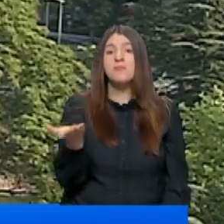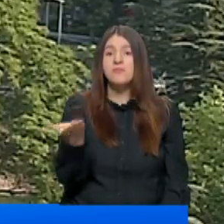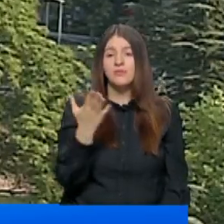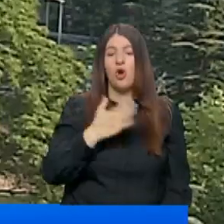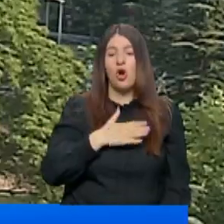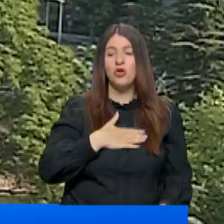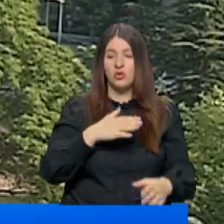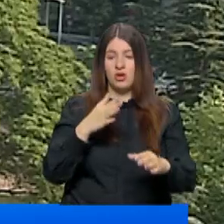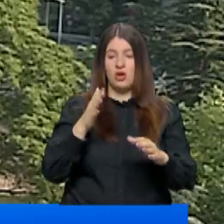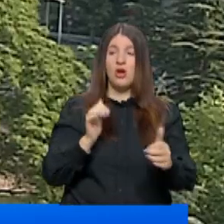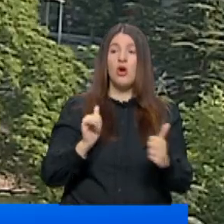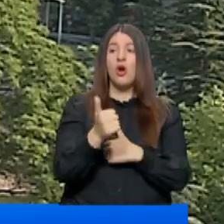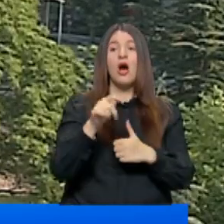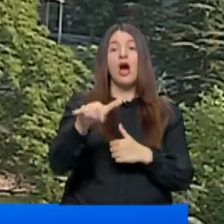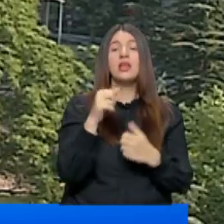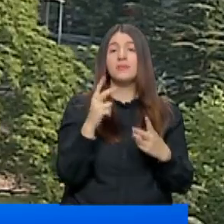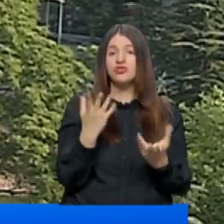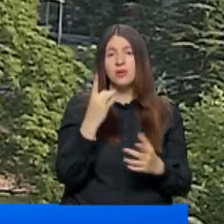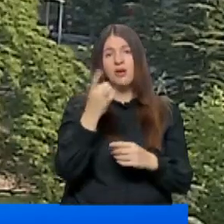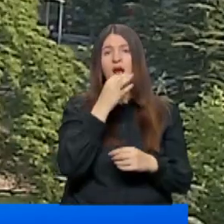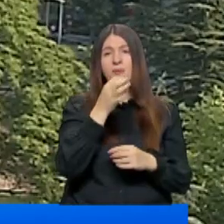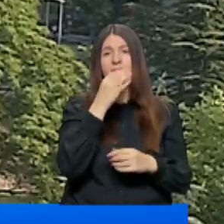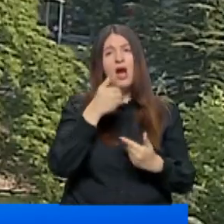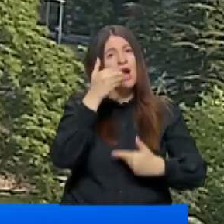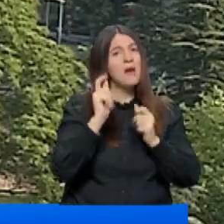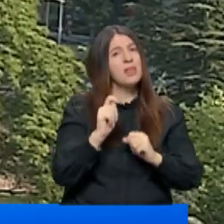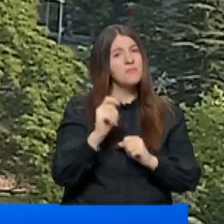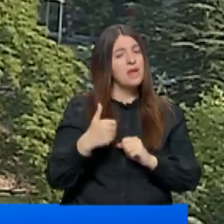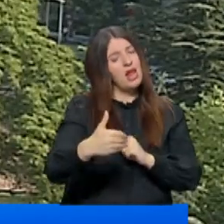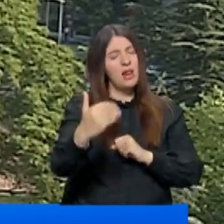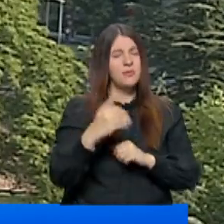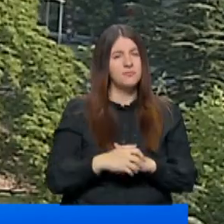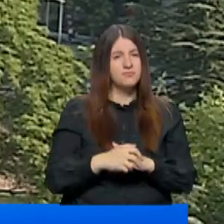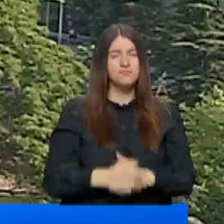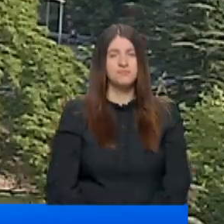ön planda bu evlere kavuşabilecek? Bir haberimizi aktaralım, ilerleyelim.